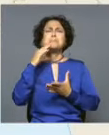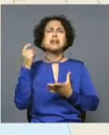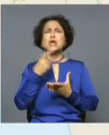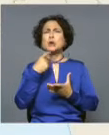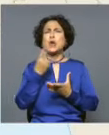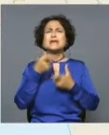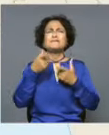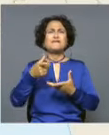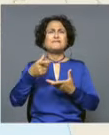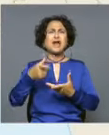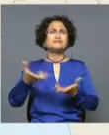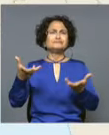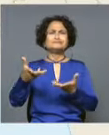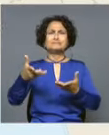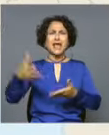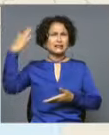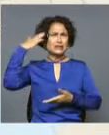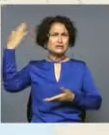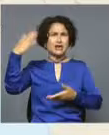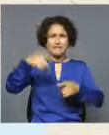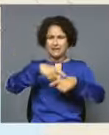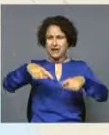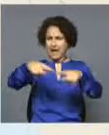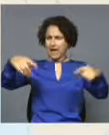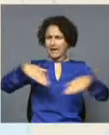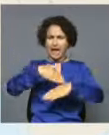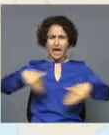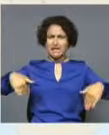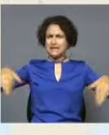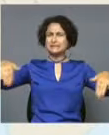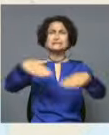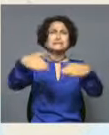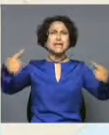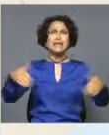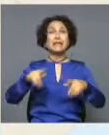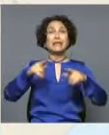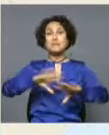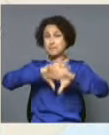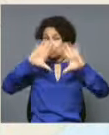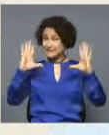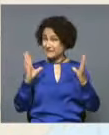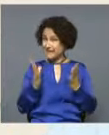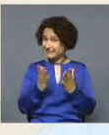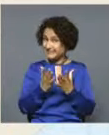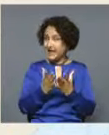в държавните граници, разбира се и извън тях, и навсякъде по света. В държавните